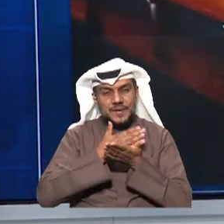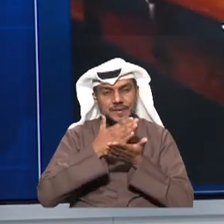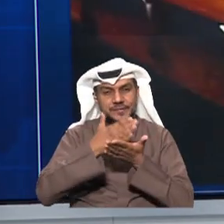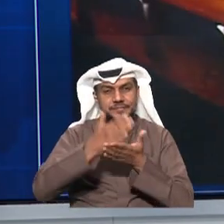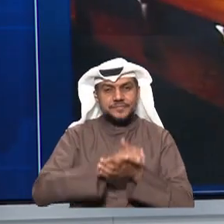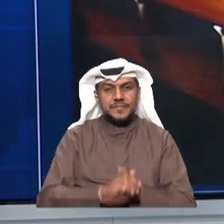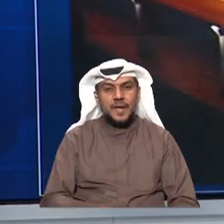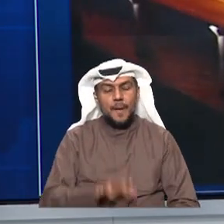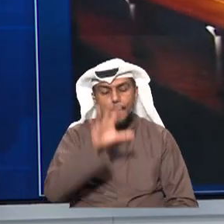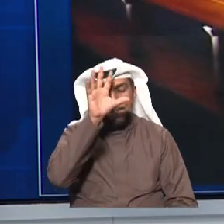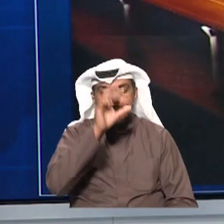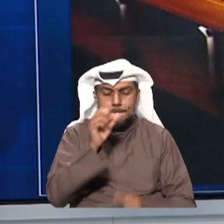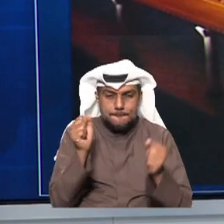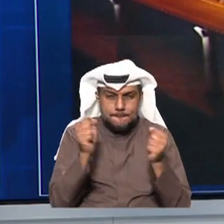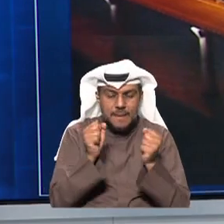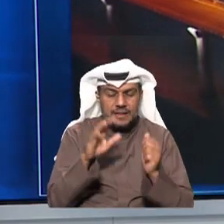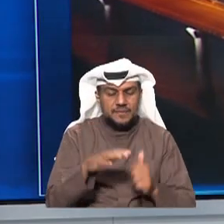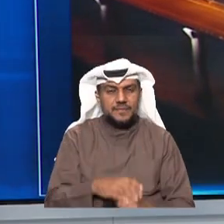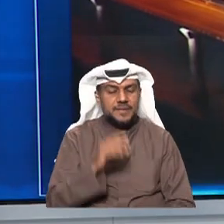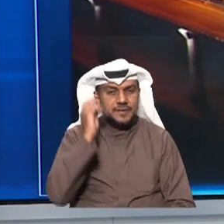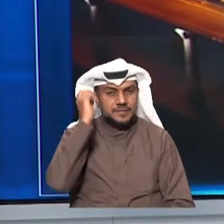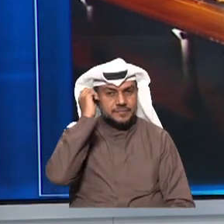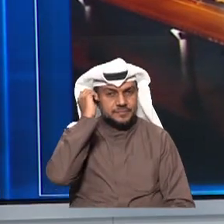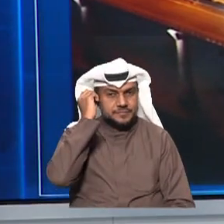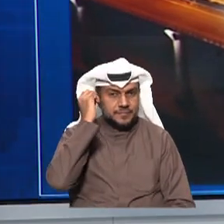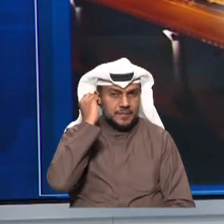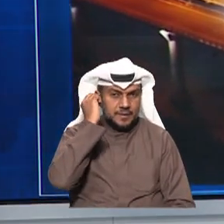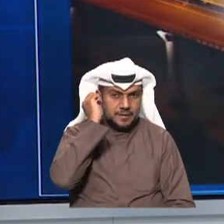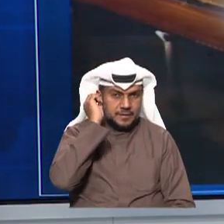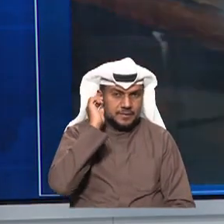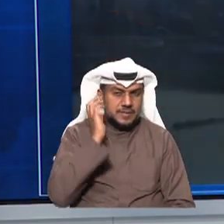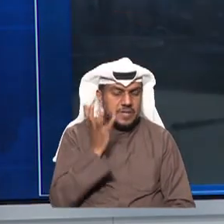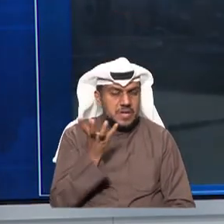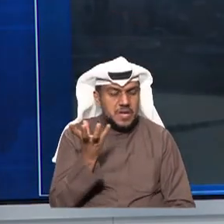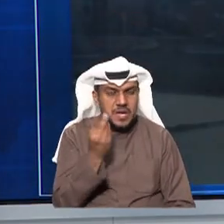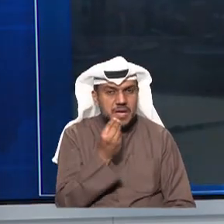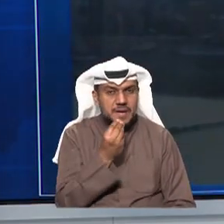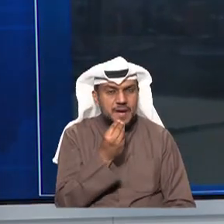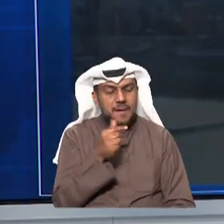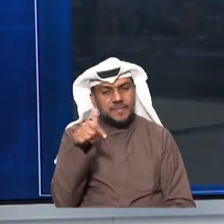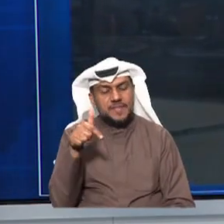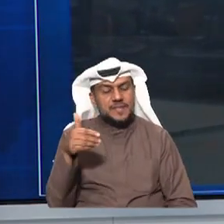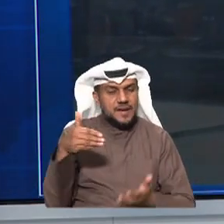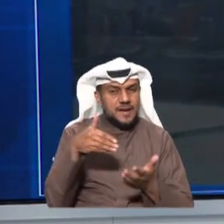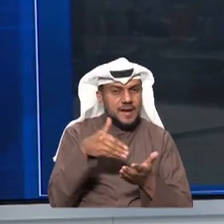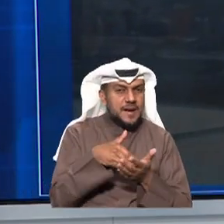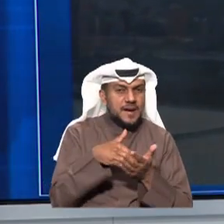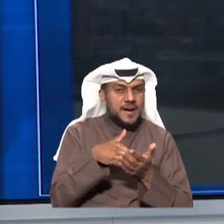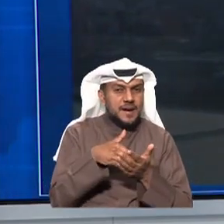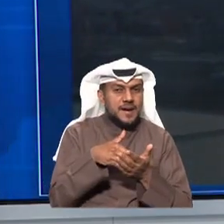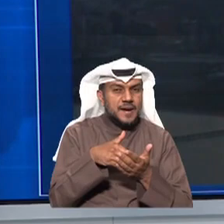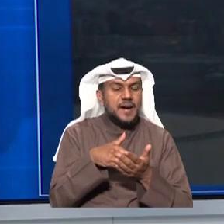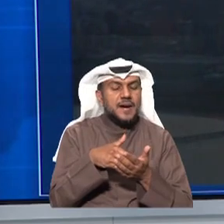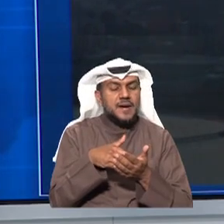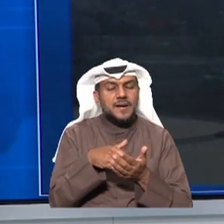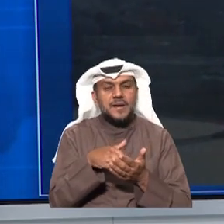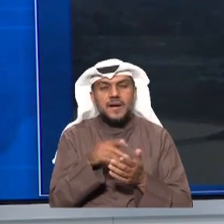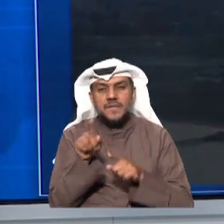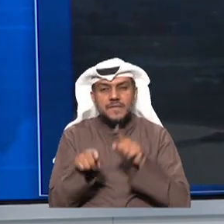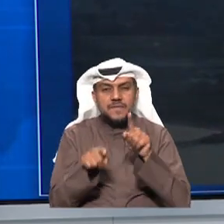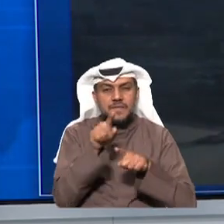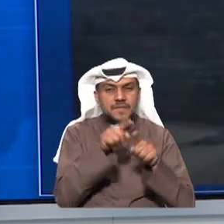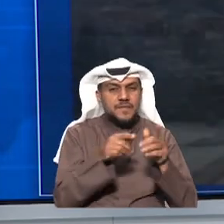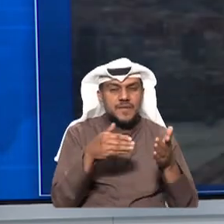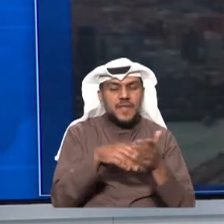باردة بالليل، متوقع درجات الحرارة الصغرى راح تتفاوت ما بين 6 درجات مئوية على بعض المناطق الصحراوية